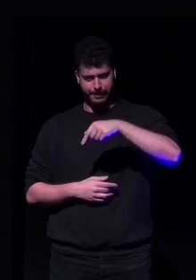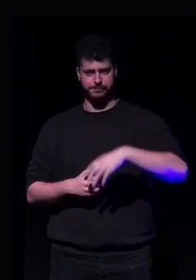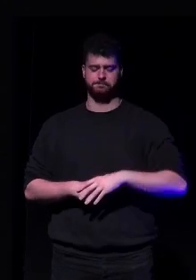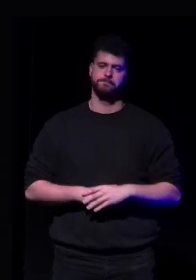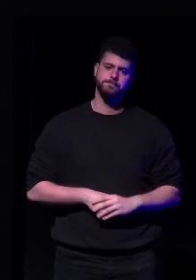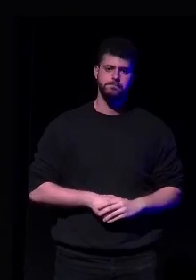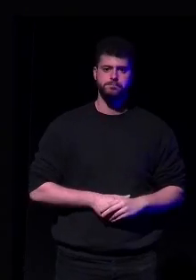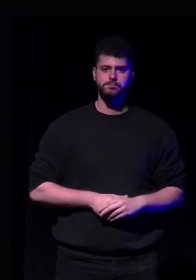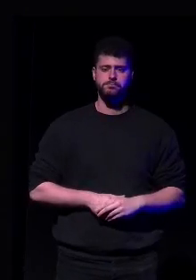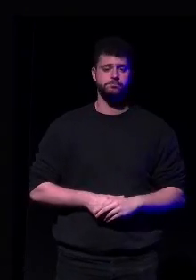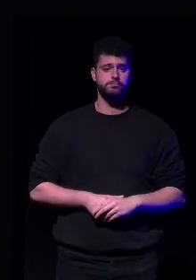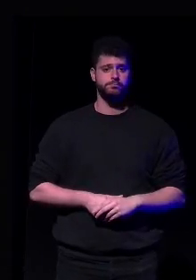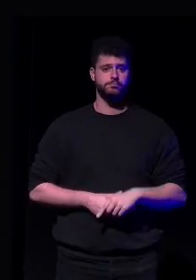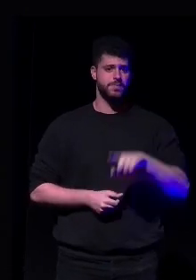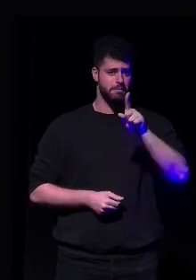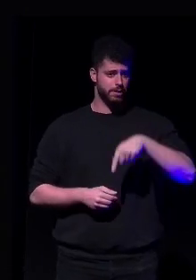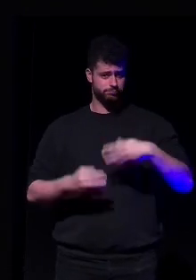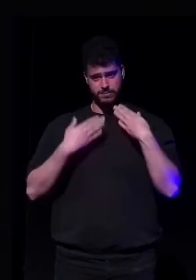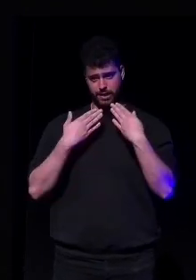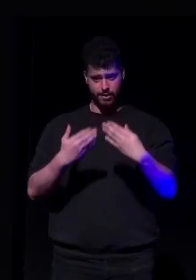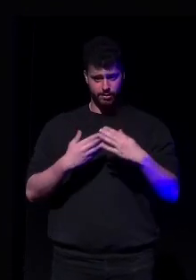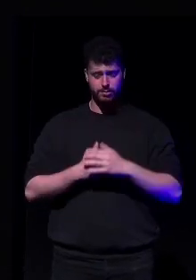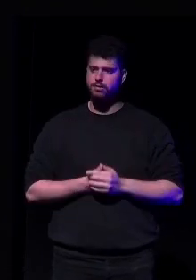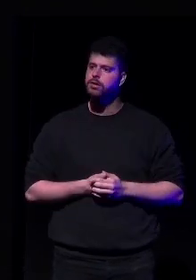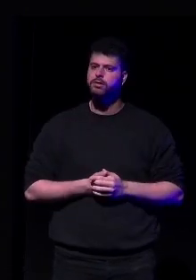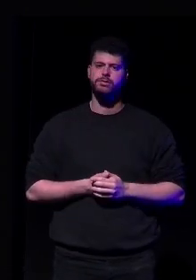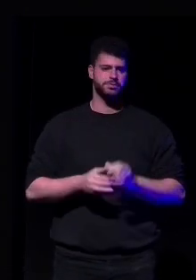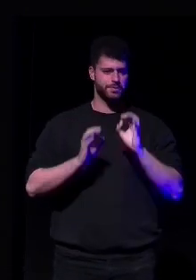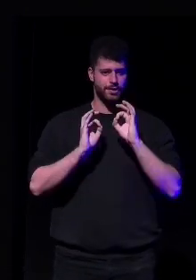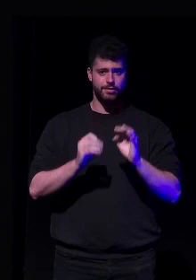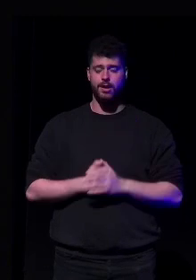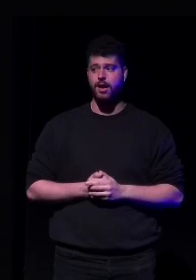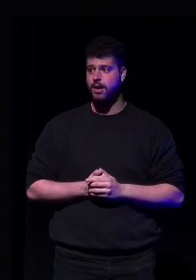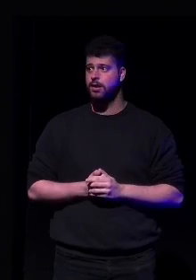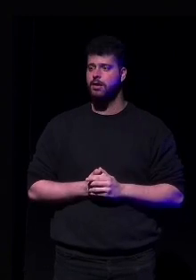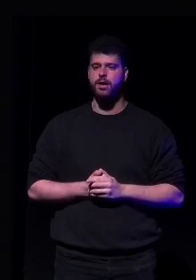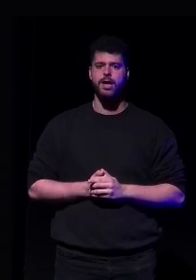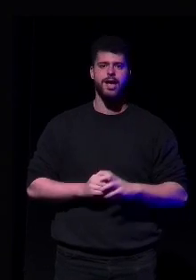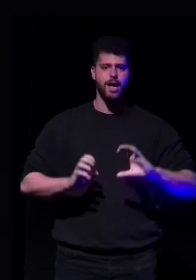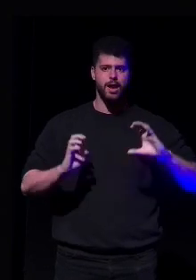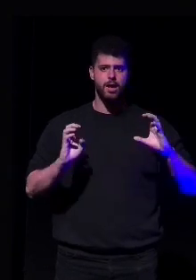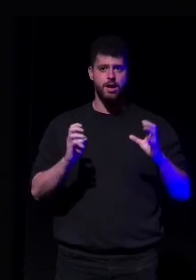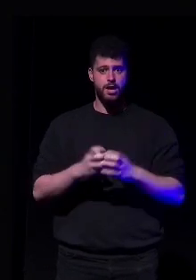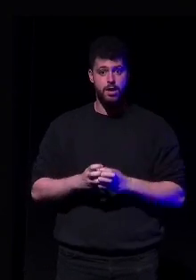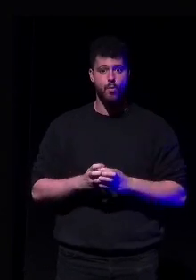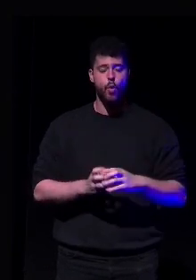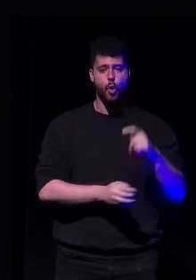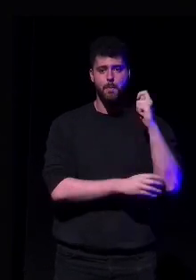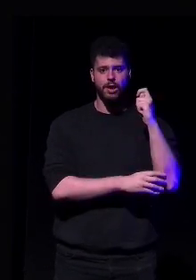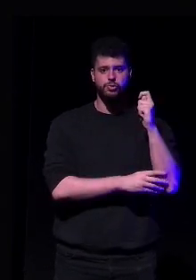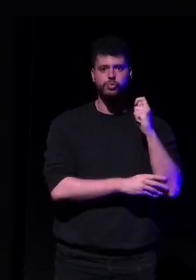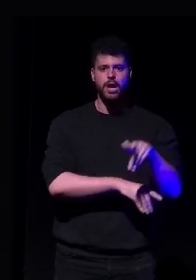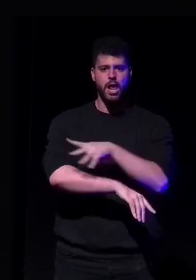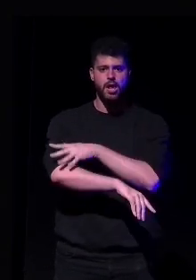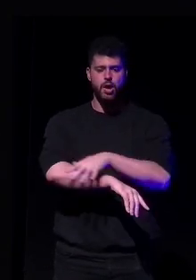currículum. Així mateix, un agraïment molt sincer i molt especial a tot l'equip del Patronat de Turisme Girona Costa Brava